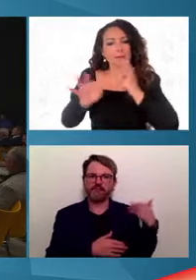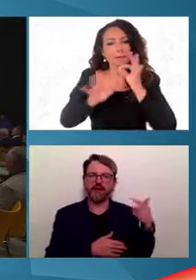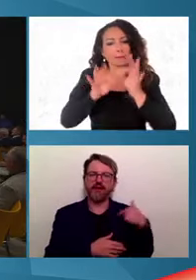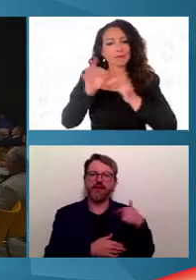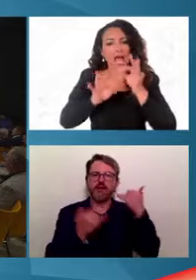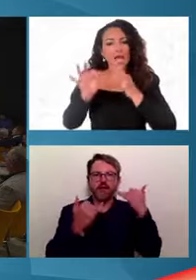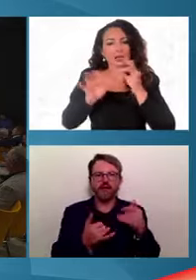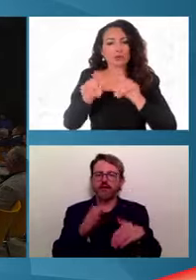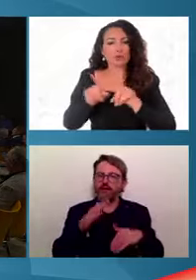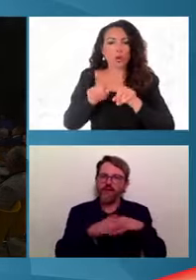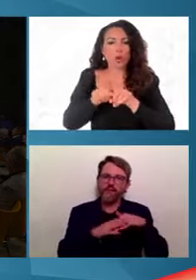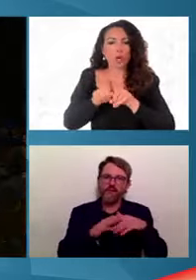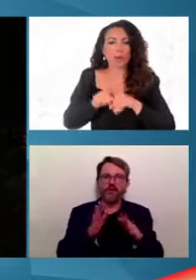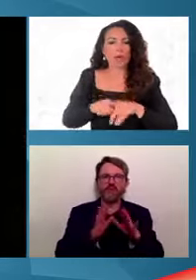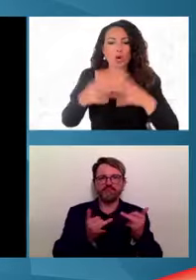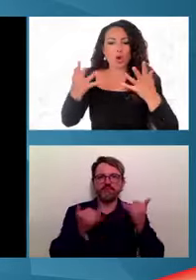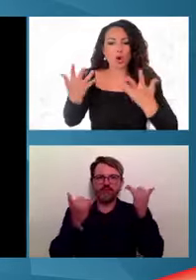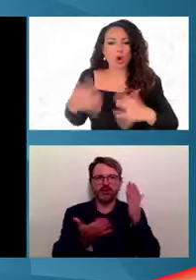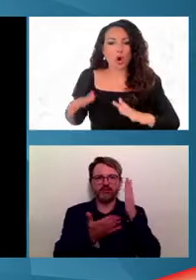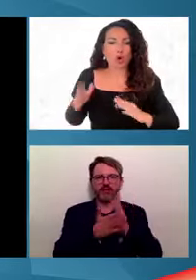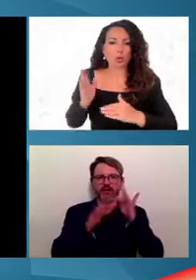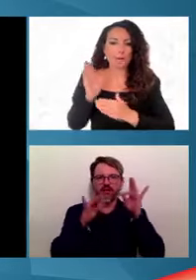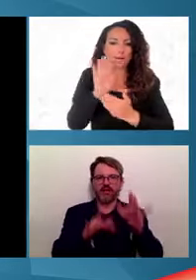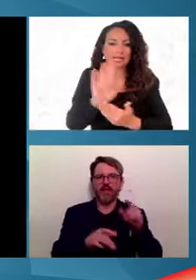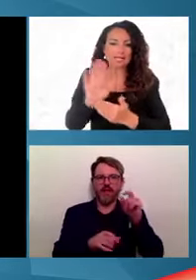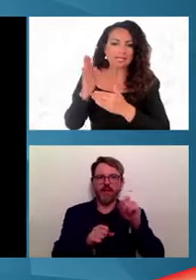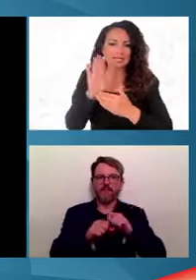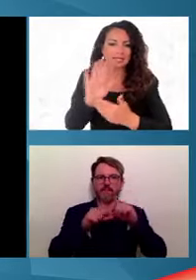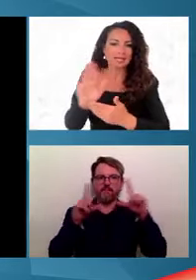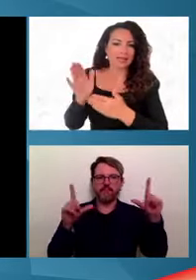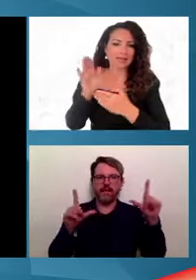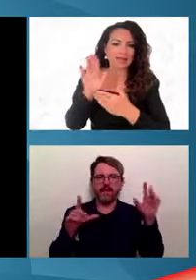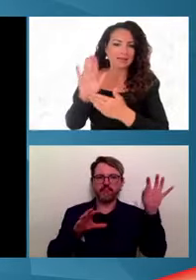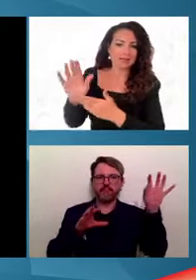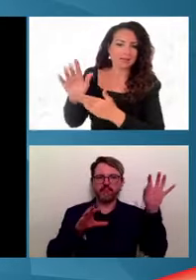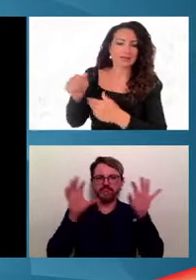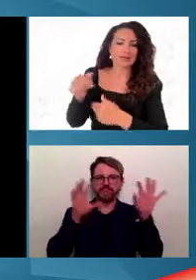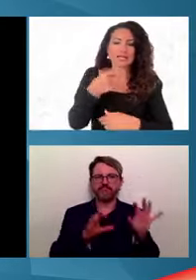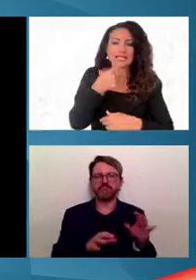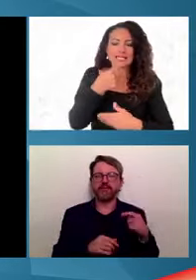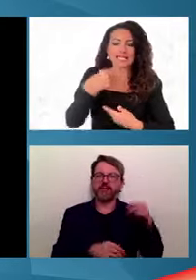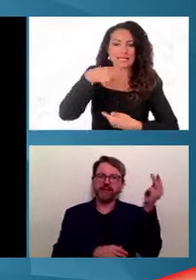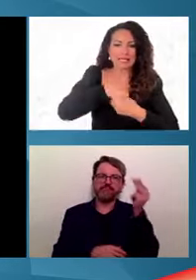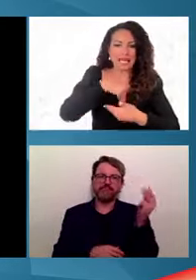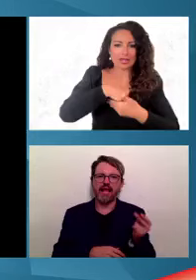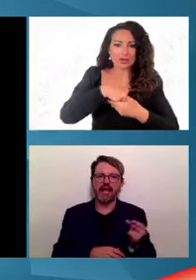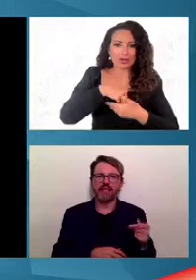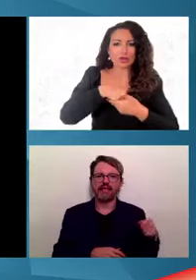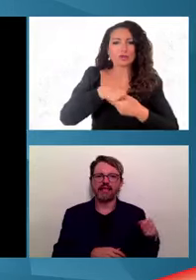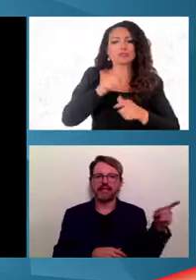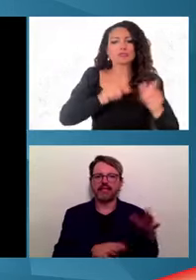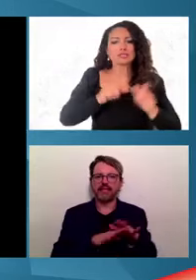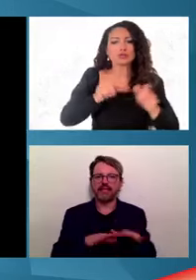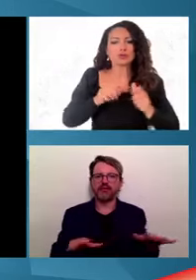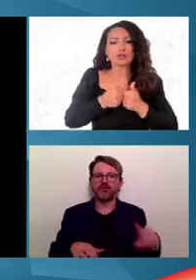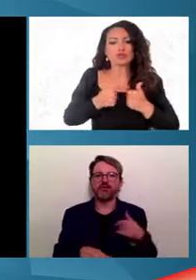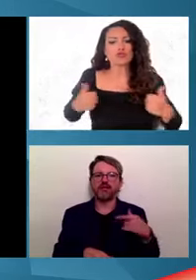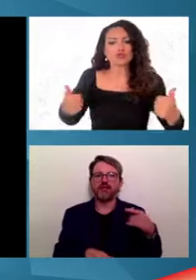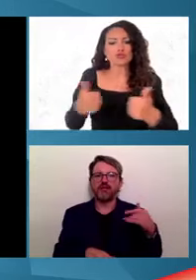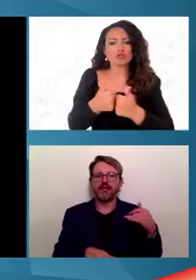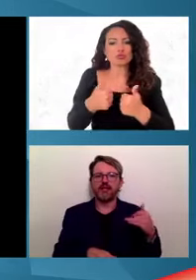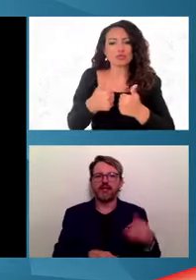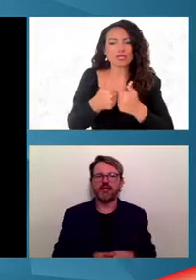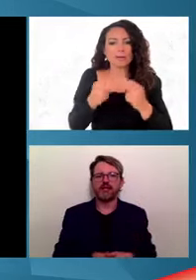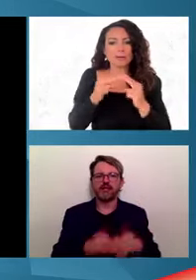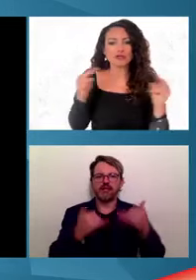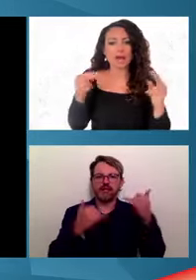vollständig steht nun auch das Bild, die Zeichnung, die am Zeichentisch entstanden ist und die wir